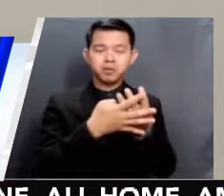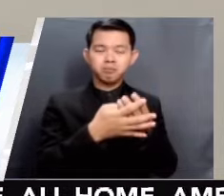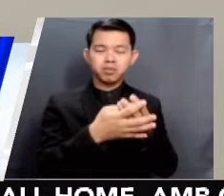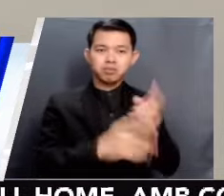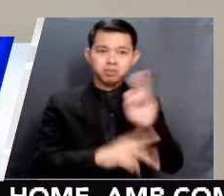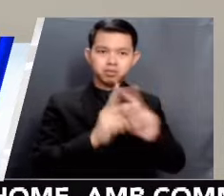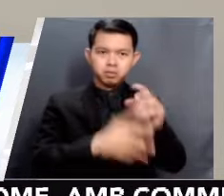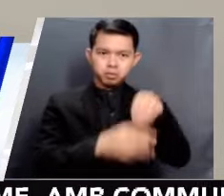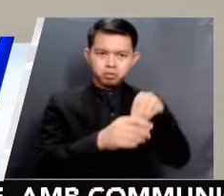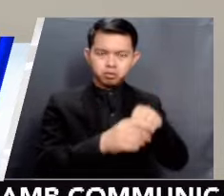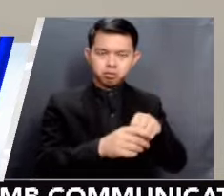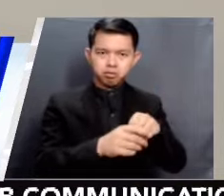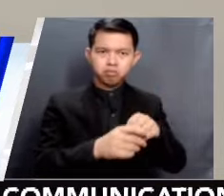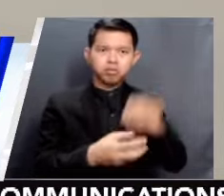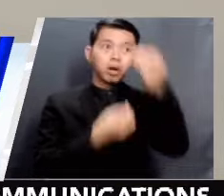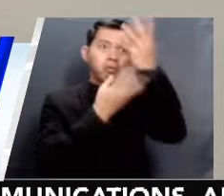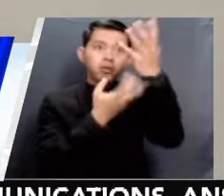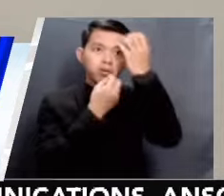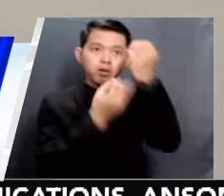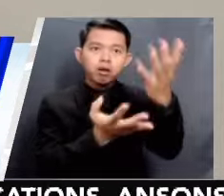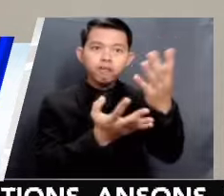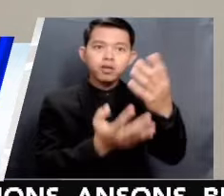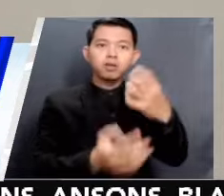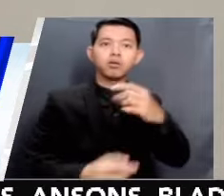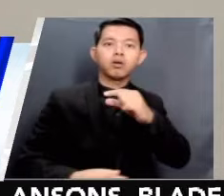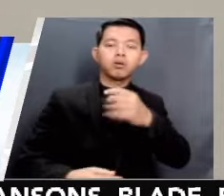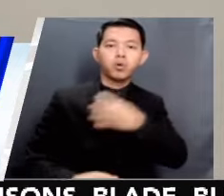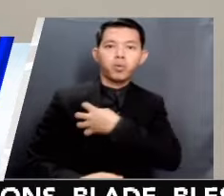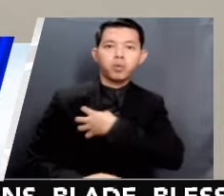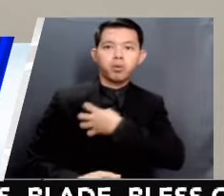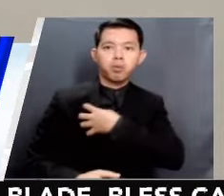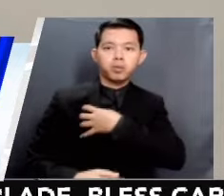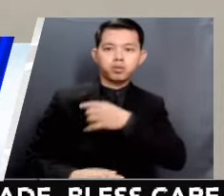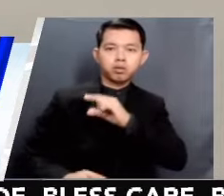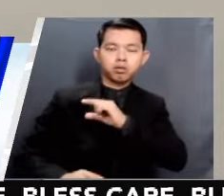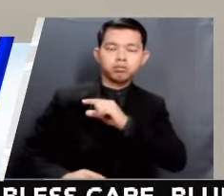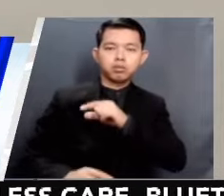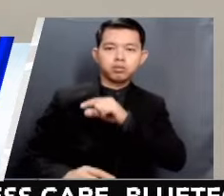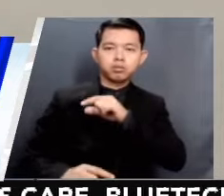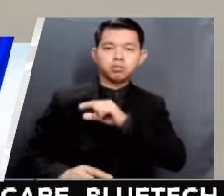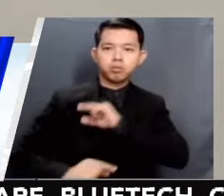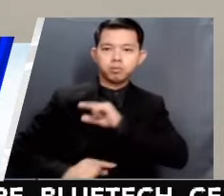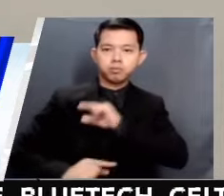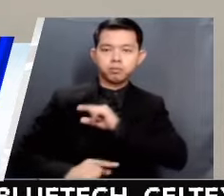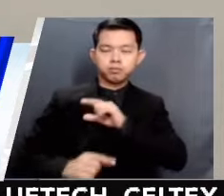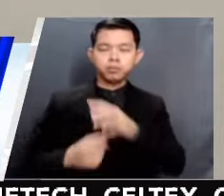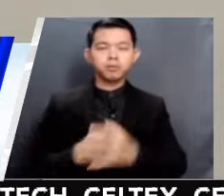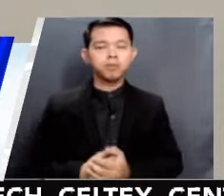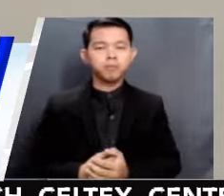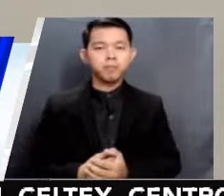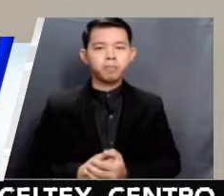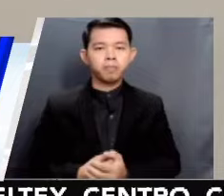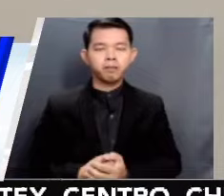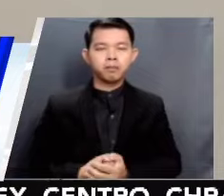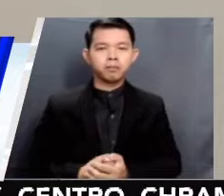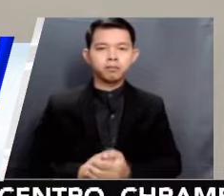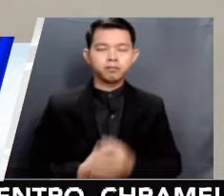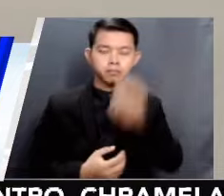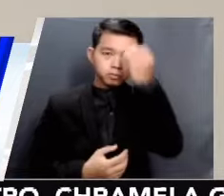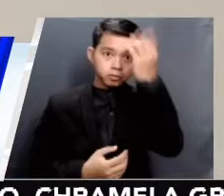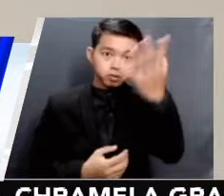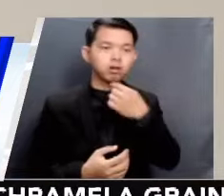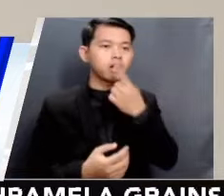Humingi ng tulong doon sa nakaduting custodial officers. Ano po sabi niyo? Na sir,